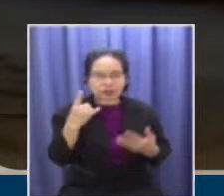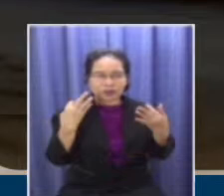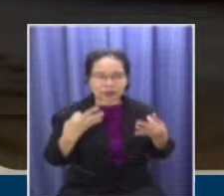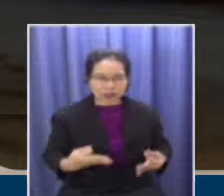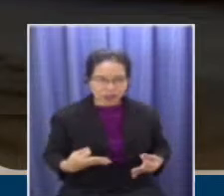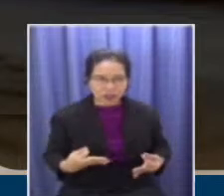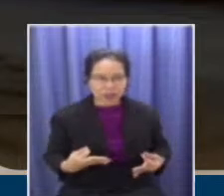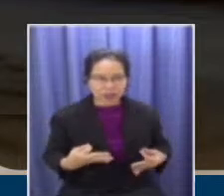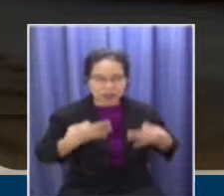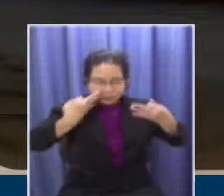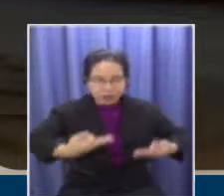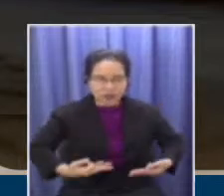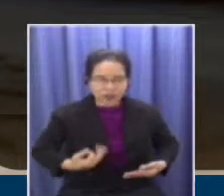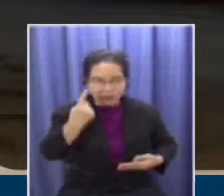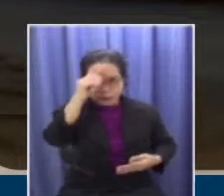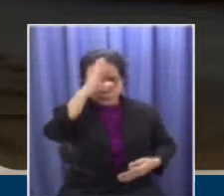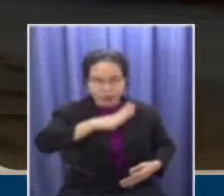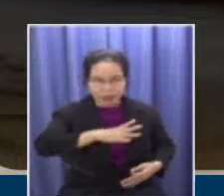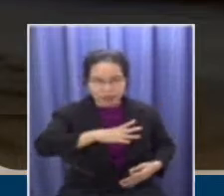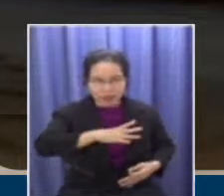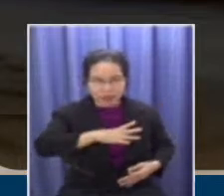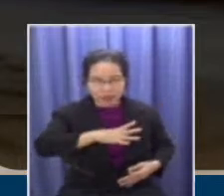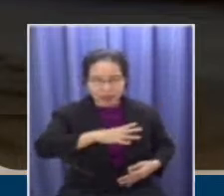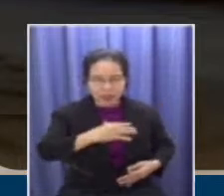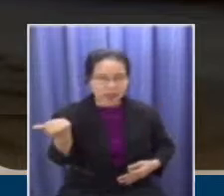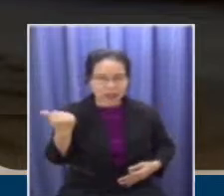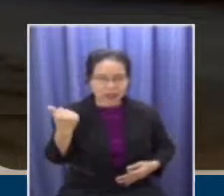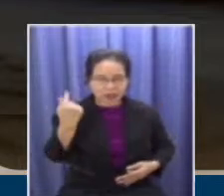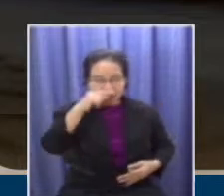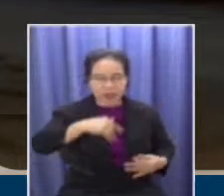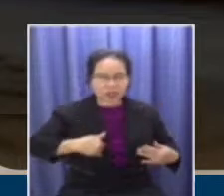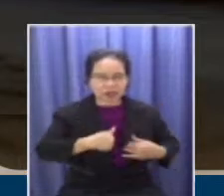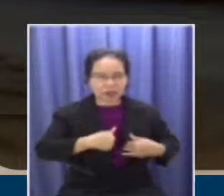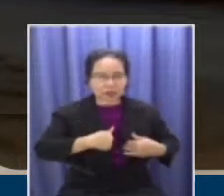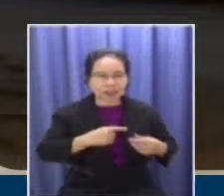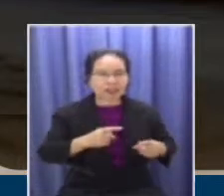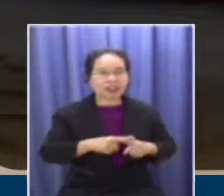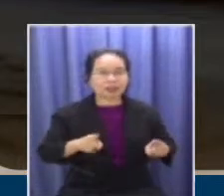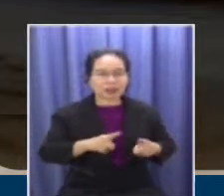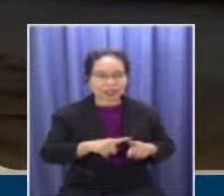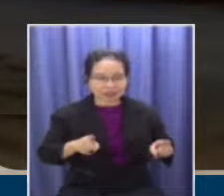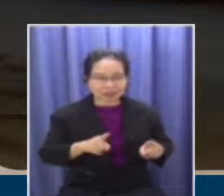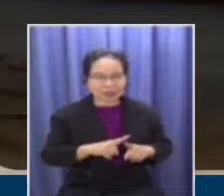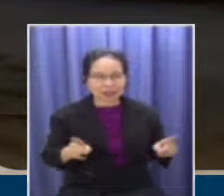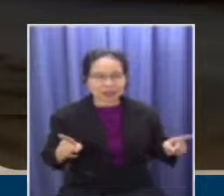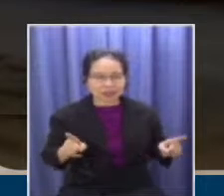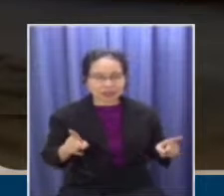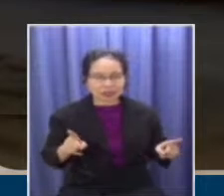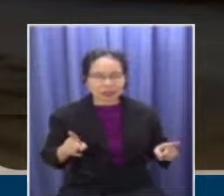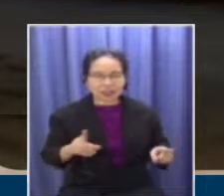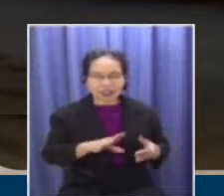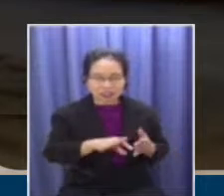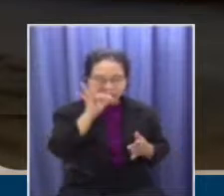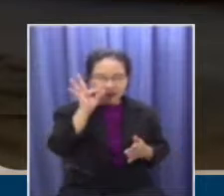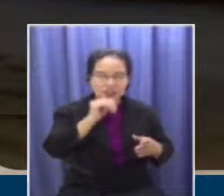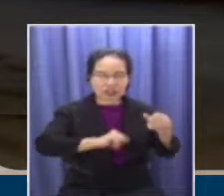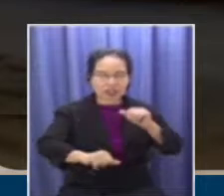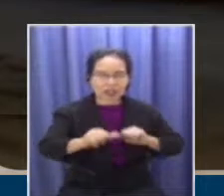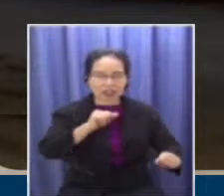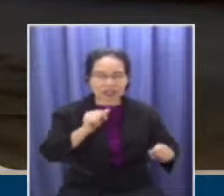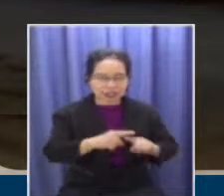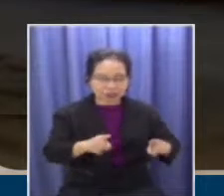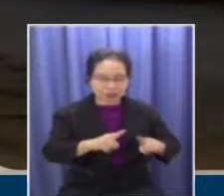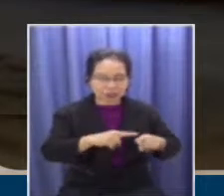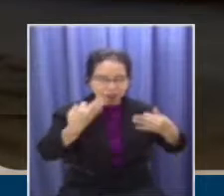de makuno enipa nam ayesono ku free entotebo de